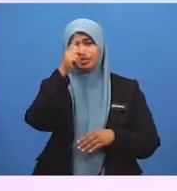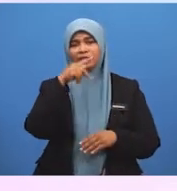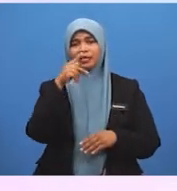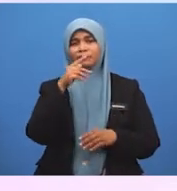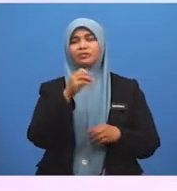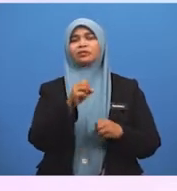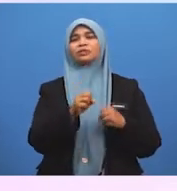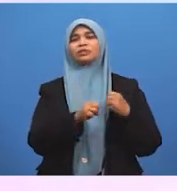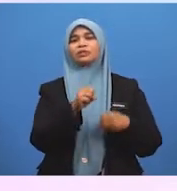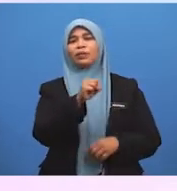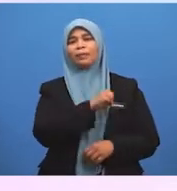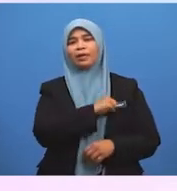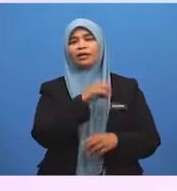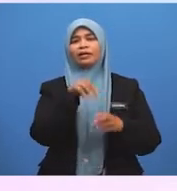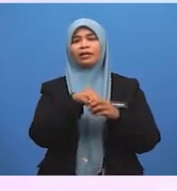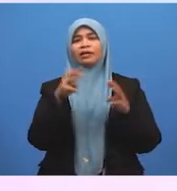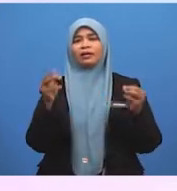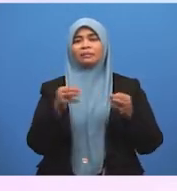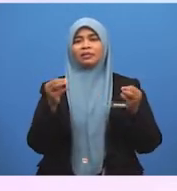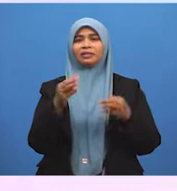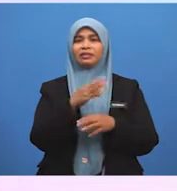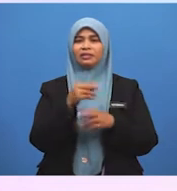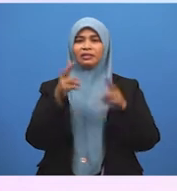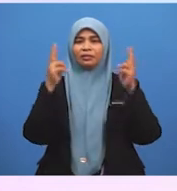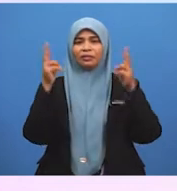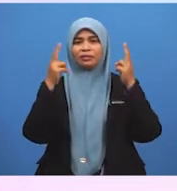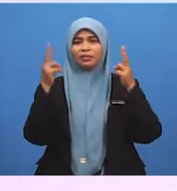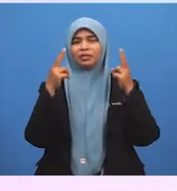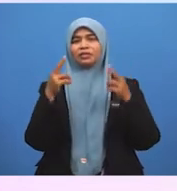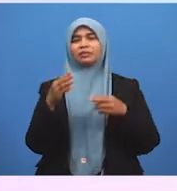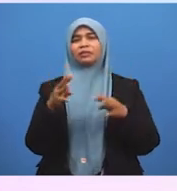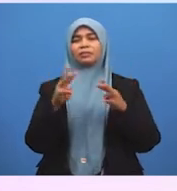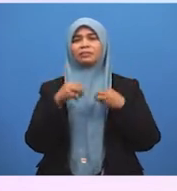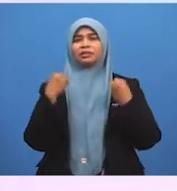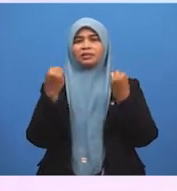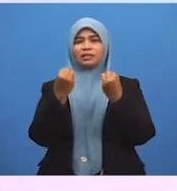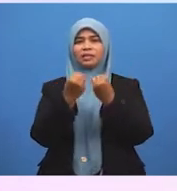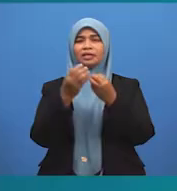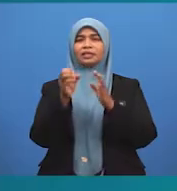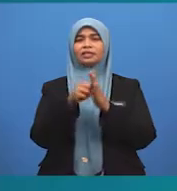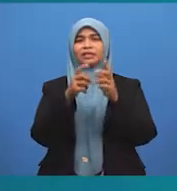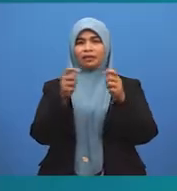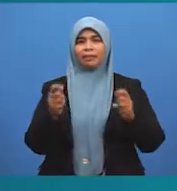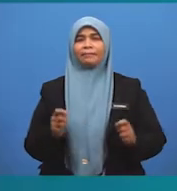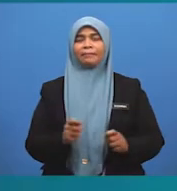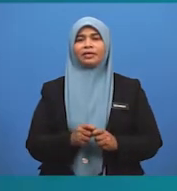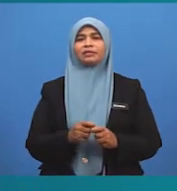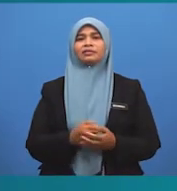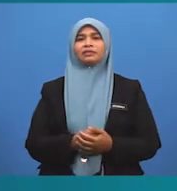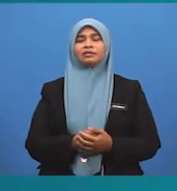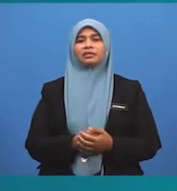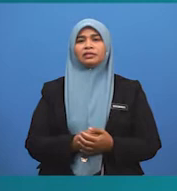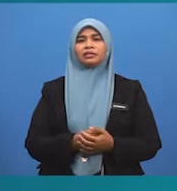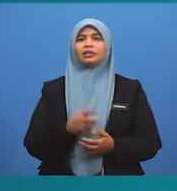sopan dalam majlis dan upacara masyarakat setempat.